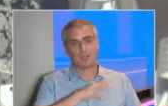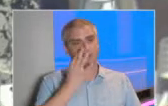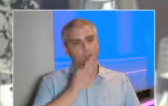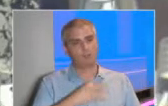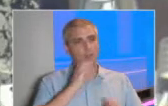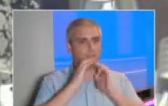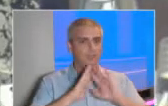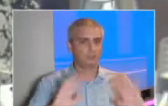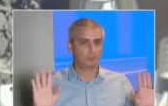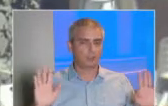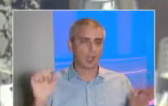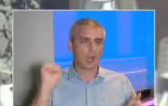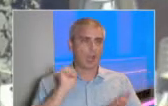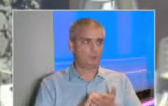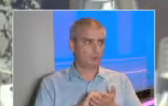לב תקשורתית